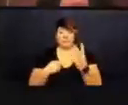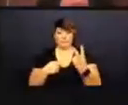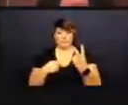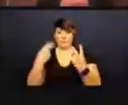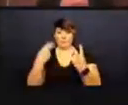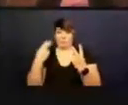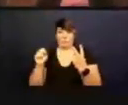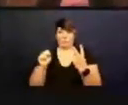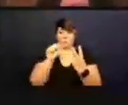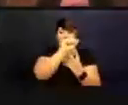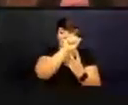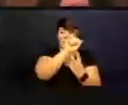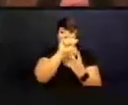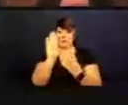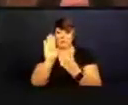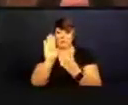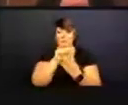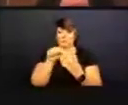Nina